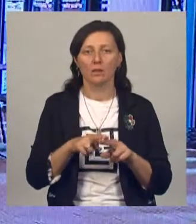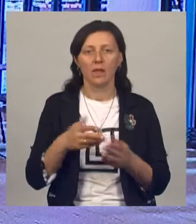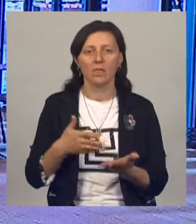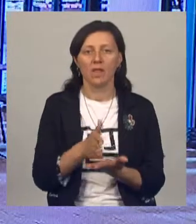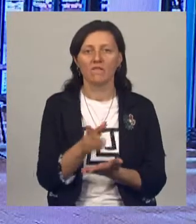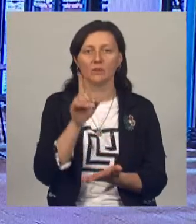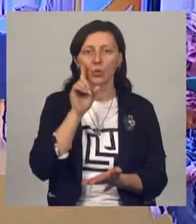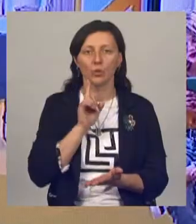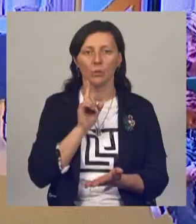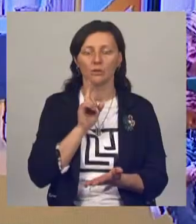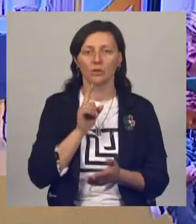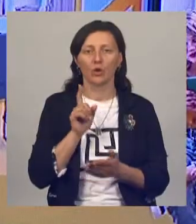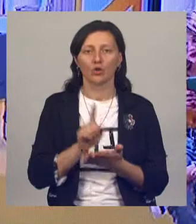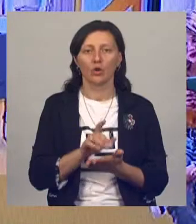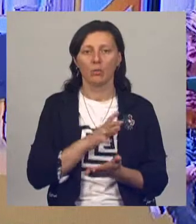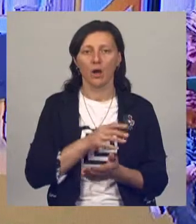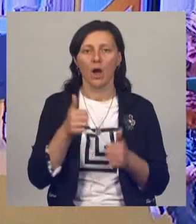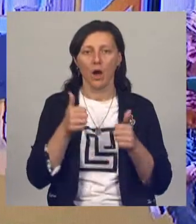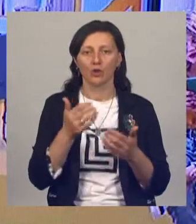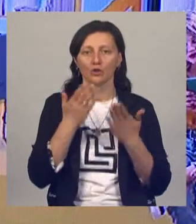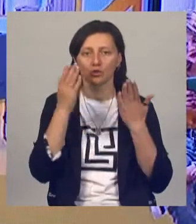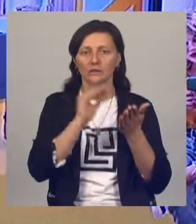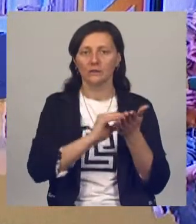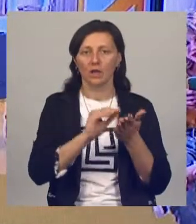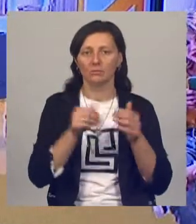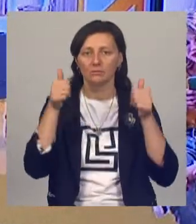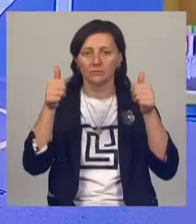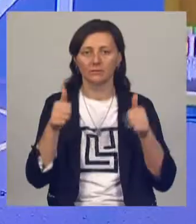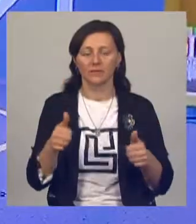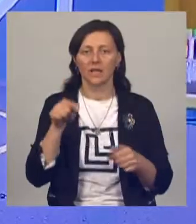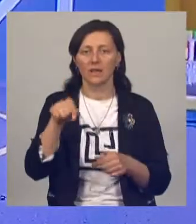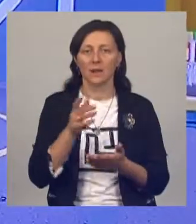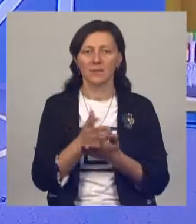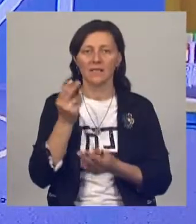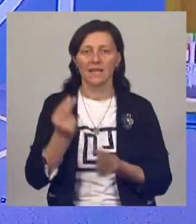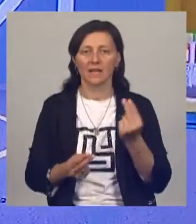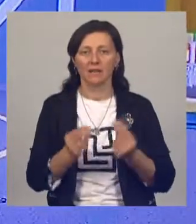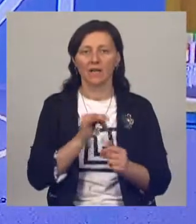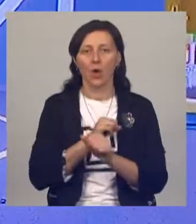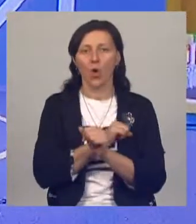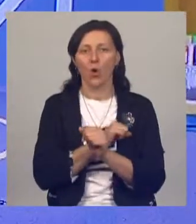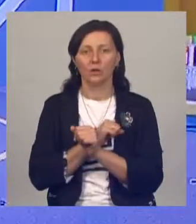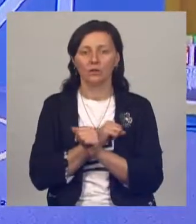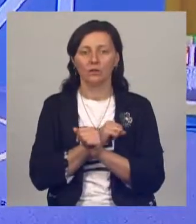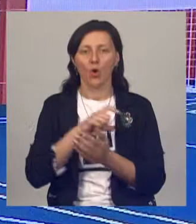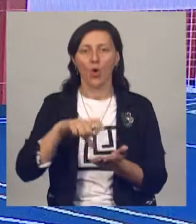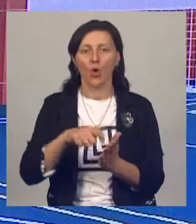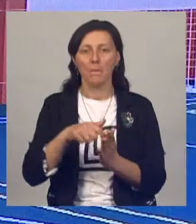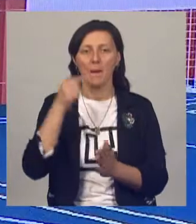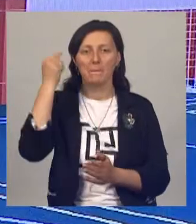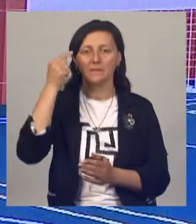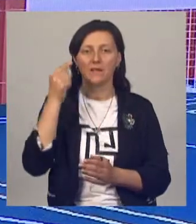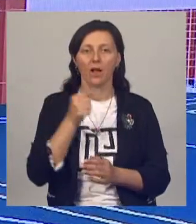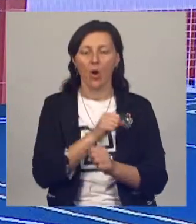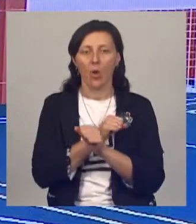должен быть хорошо читаемый крупный шрифт в здании также предусмотрели игровые и рекреационные зоны комната психологической разгрузки